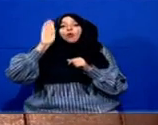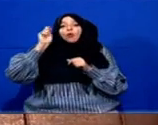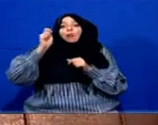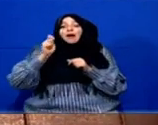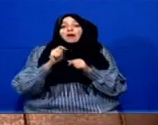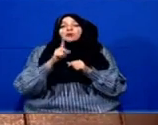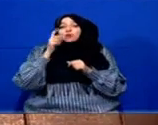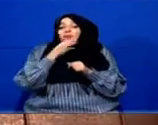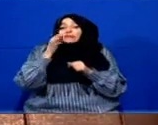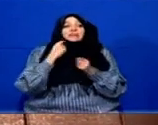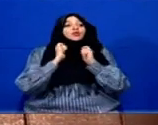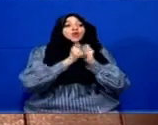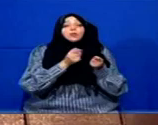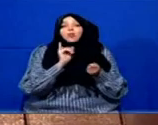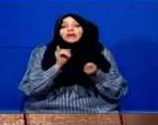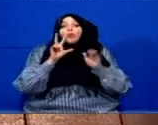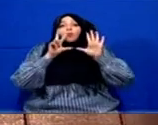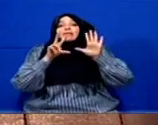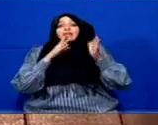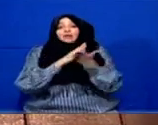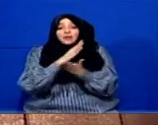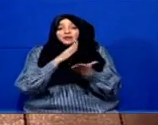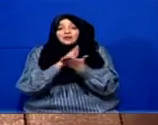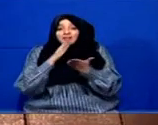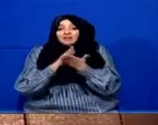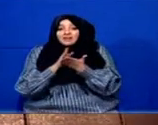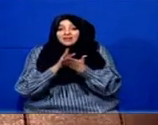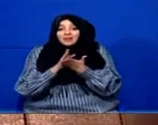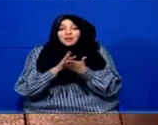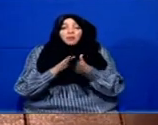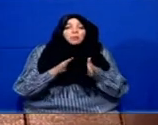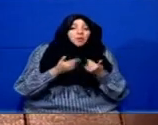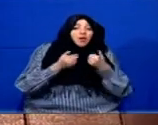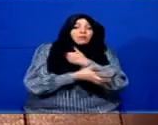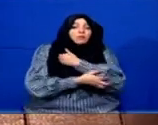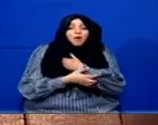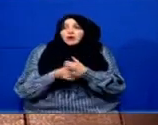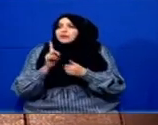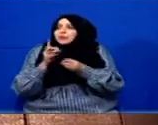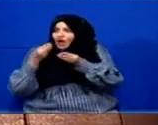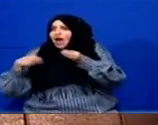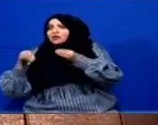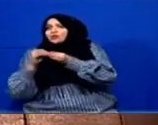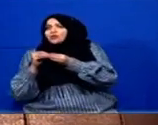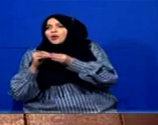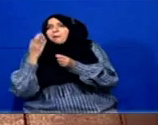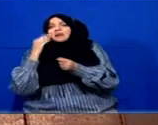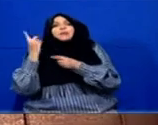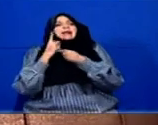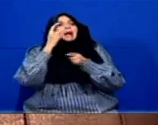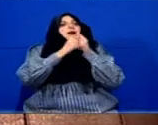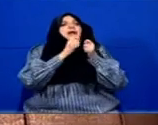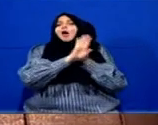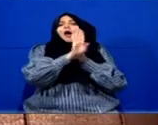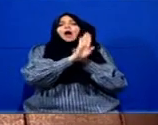الفقراء والمساكين والعاملين عليه هذه ذكر هؤلاء هل يجوز لنا ان نشتري الغارمون الغارمون